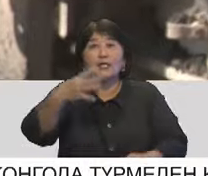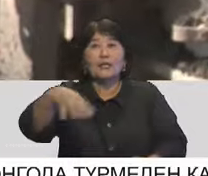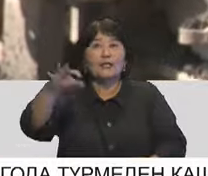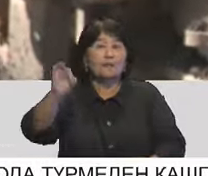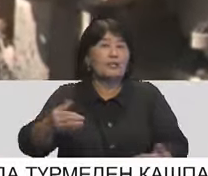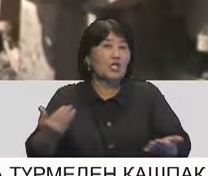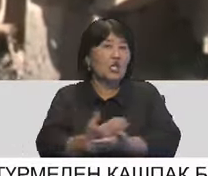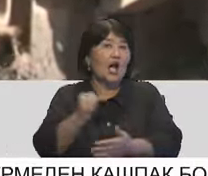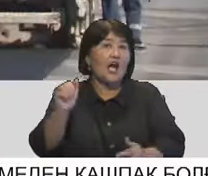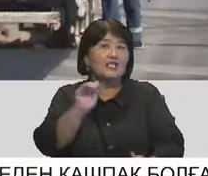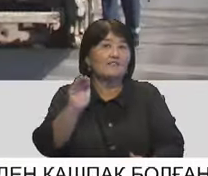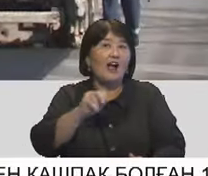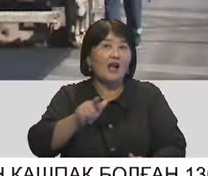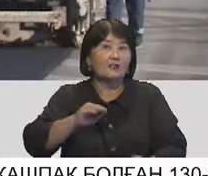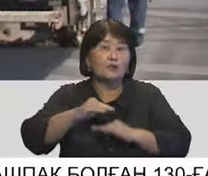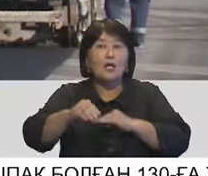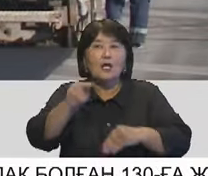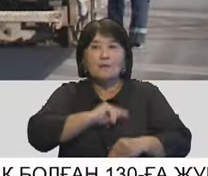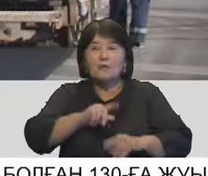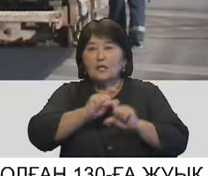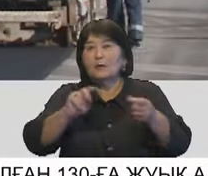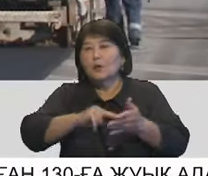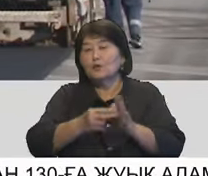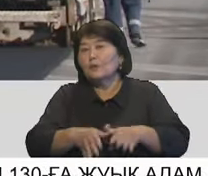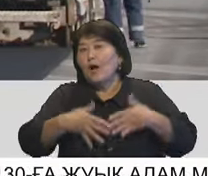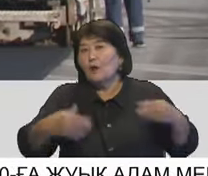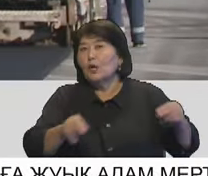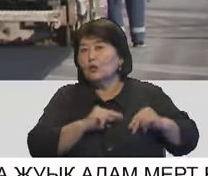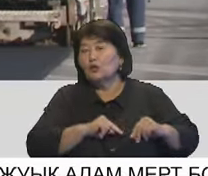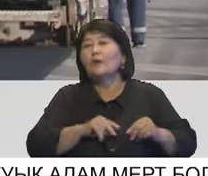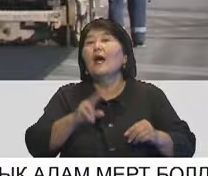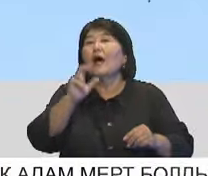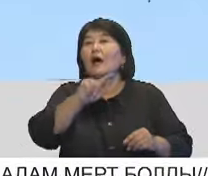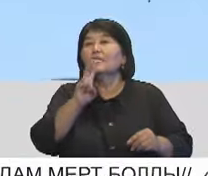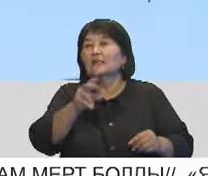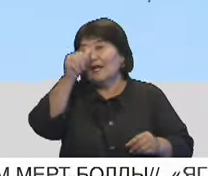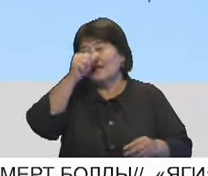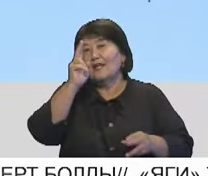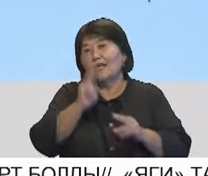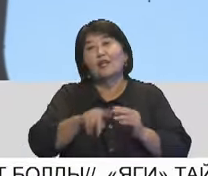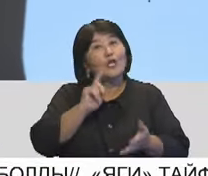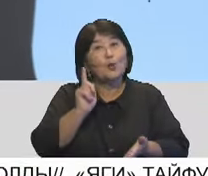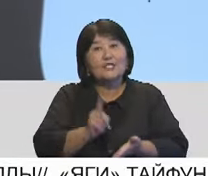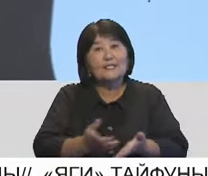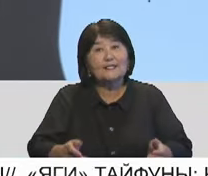жаңа асфальт төселген. Мердігер мекеменің жоспарына сәйкес ауқымды жұмыс қазан айында аяқталуы тиіс.